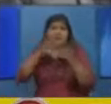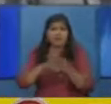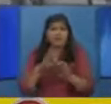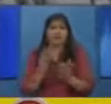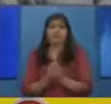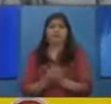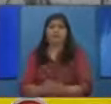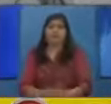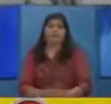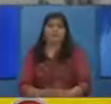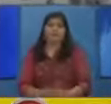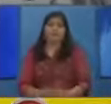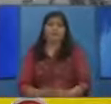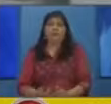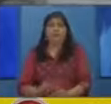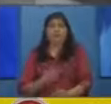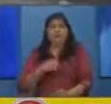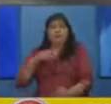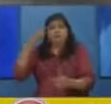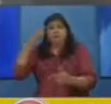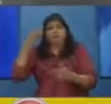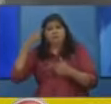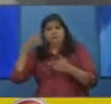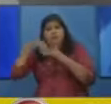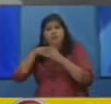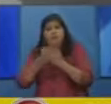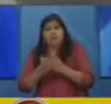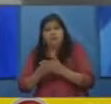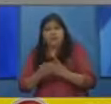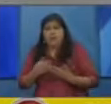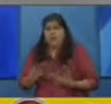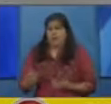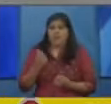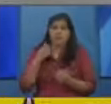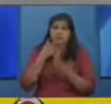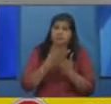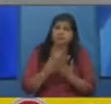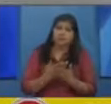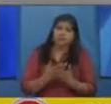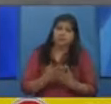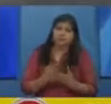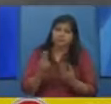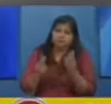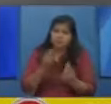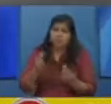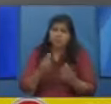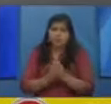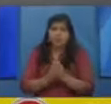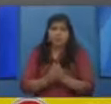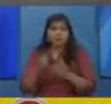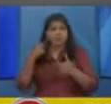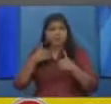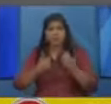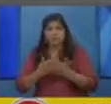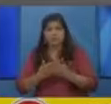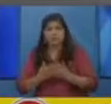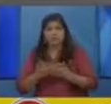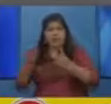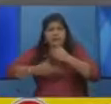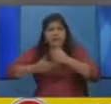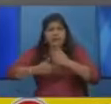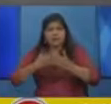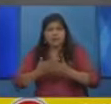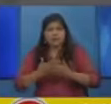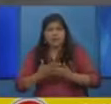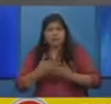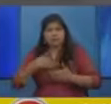हो। वैचारिक गहराई, नैतिक साहस, राजनीतिक विलक्षणता, कृषि क्षेत्र का